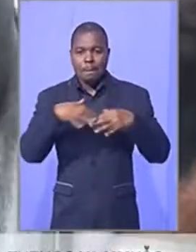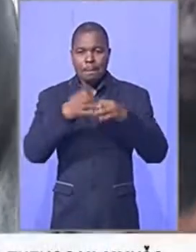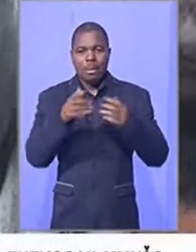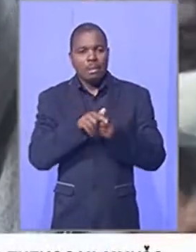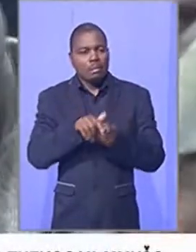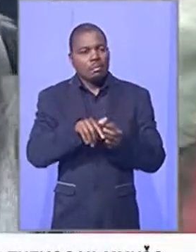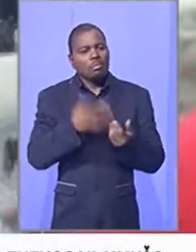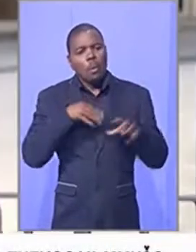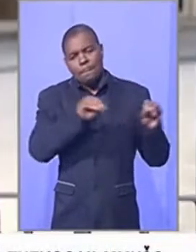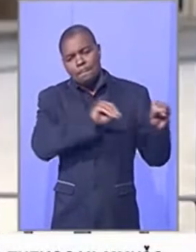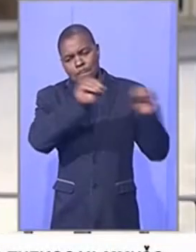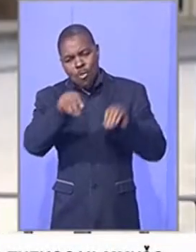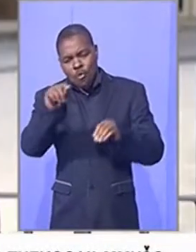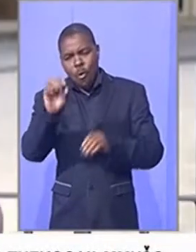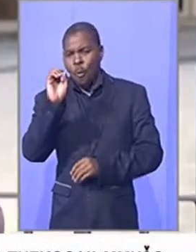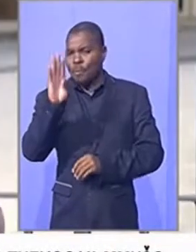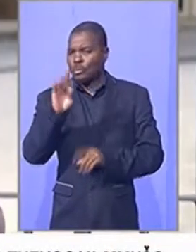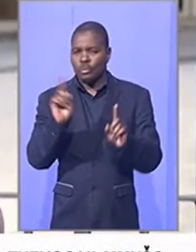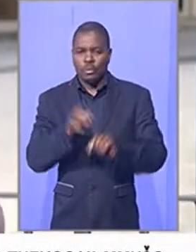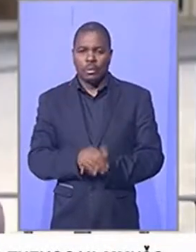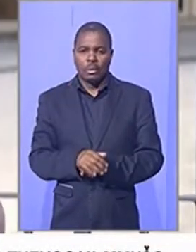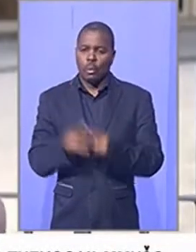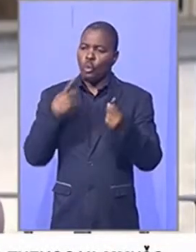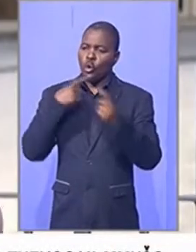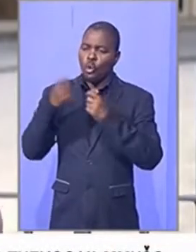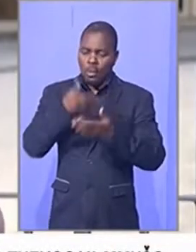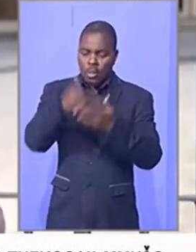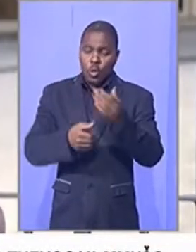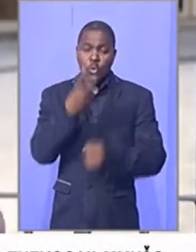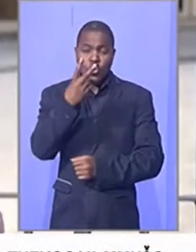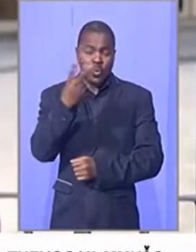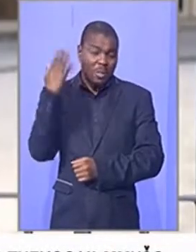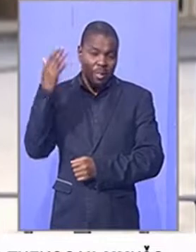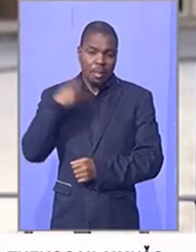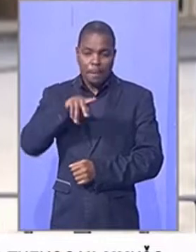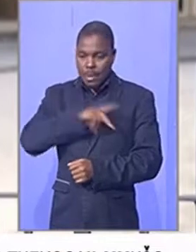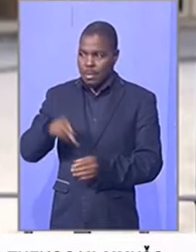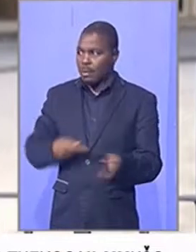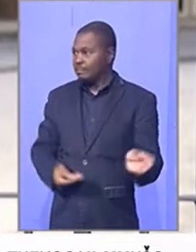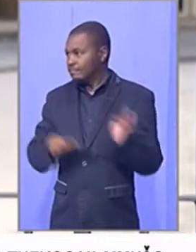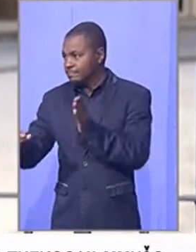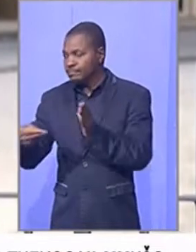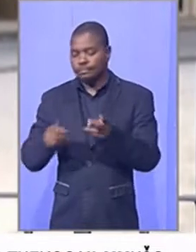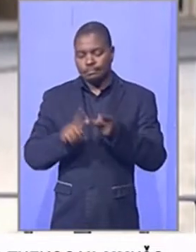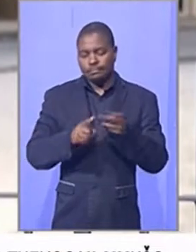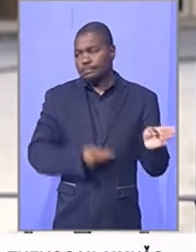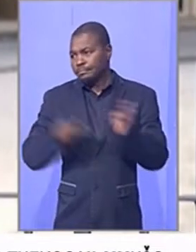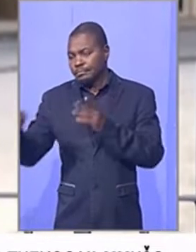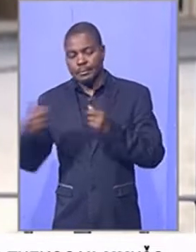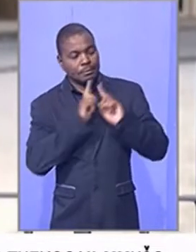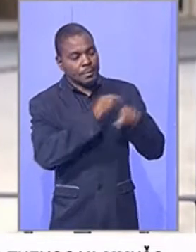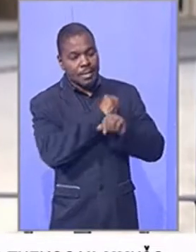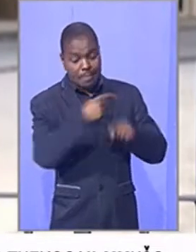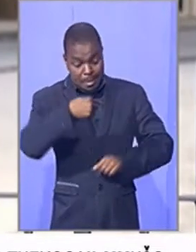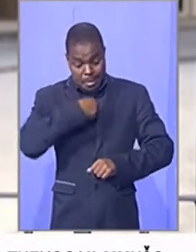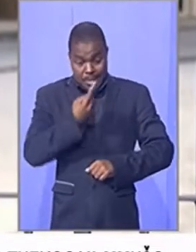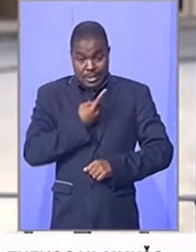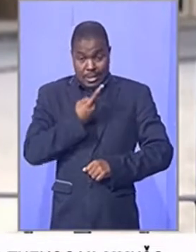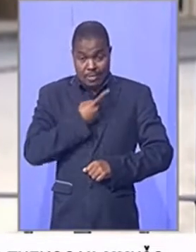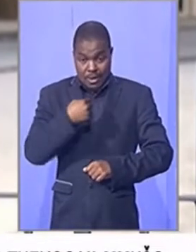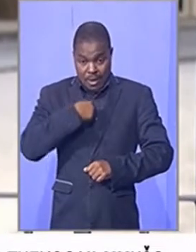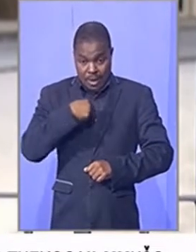bokellwe Bloemfontein. Memorandum tse pedi tse fetileng di tle ofising ya premier so rarabe. Memorandum mongwe ka o sendela nna ka bonna ke le